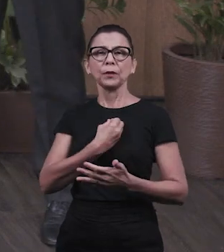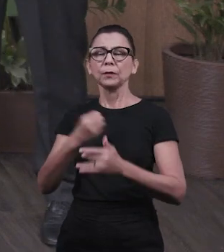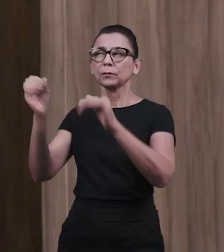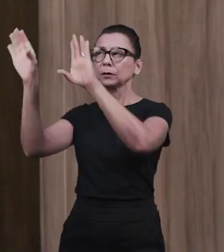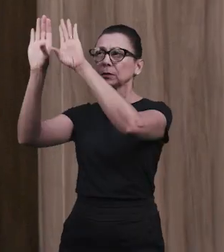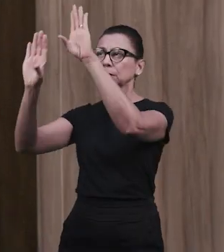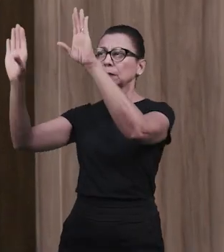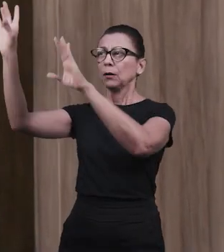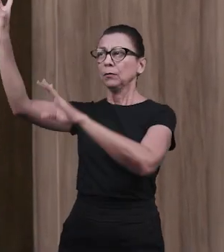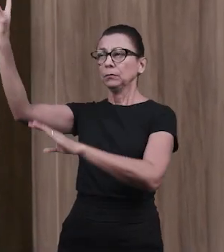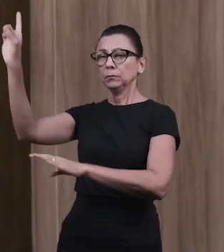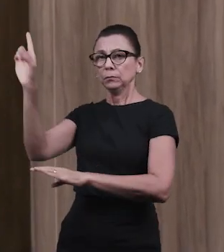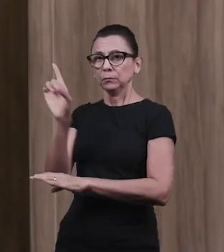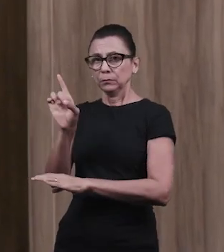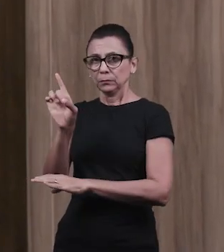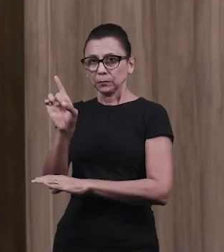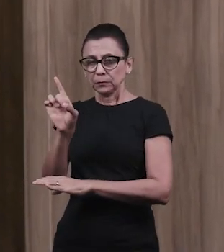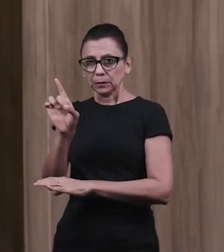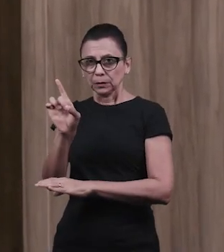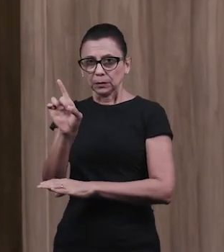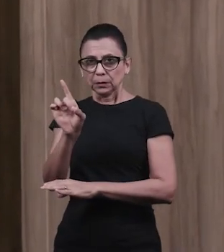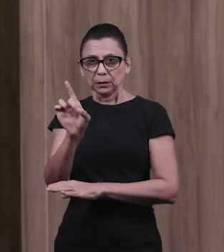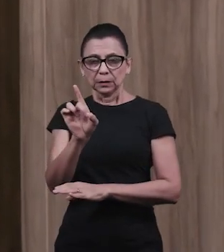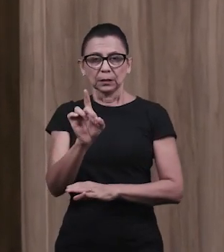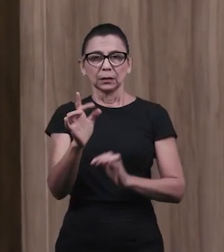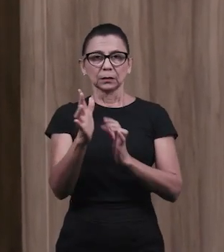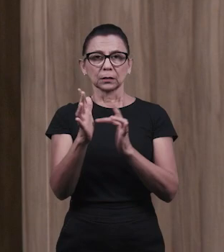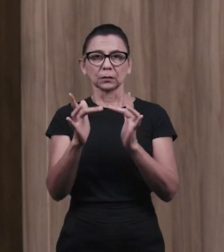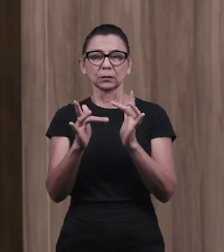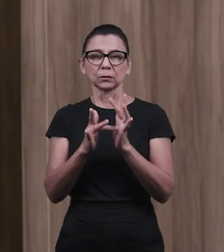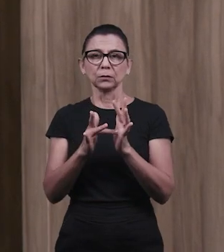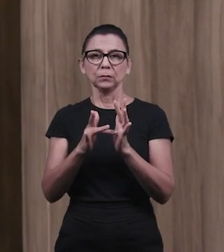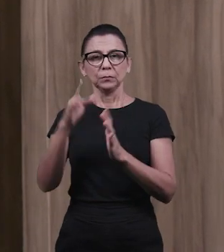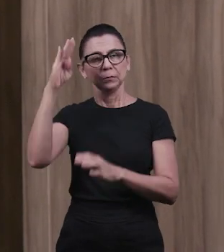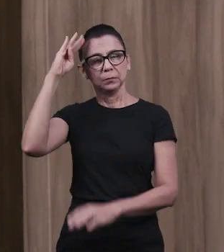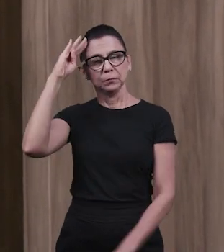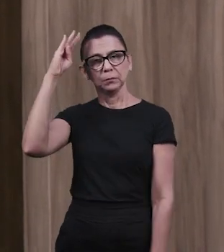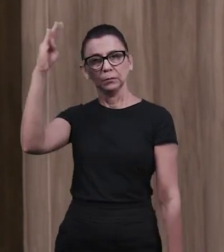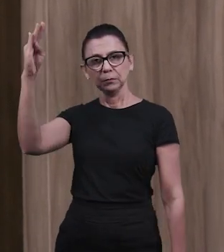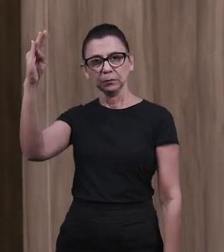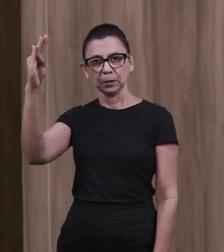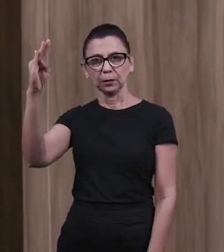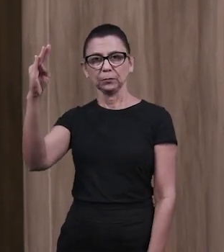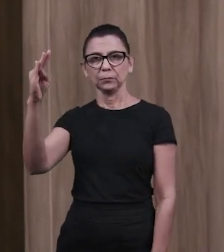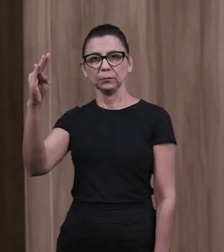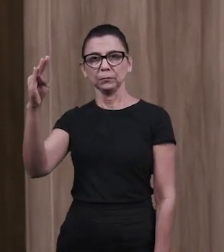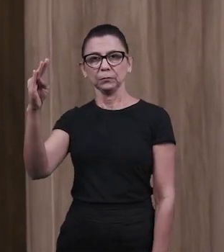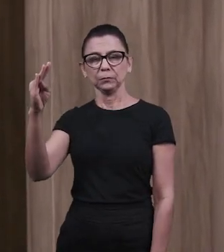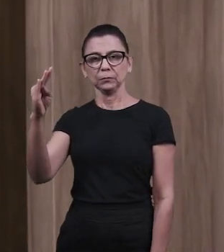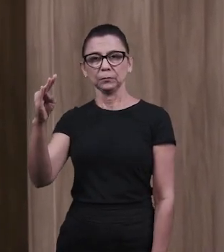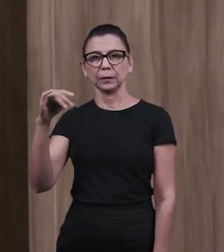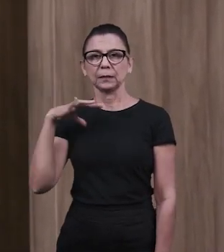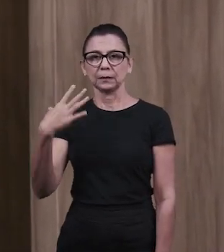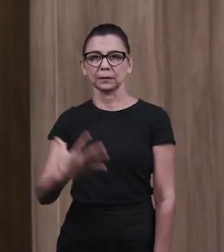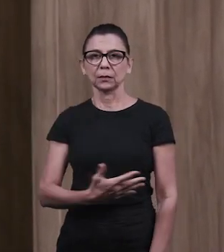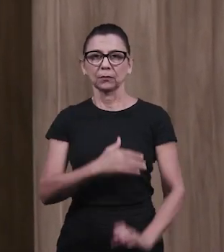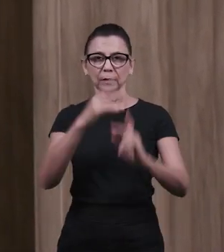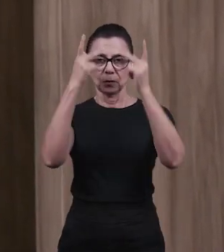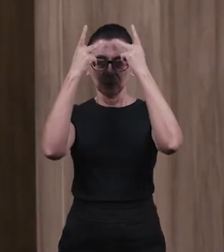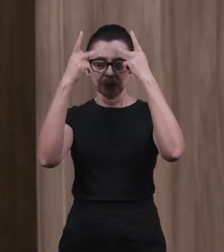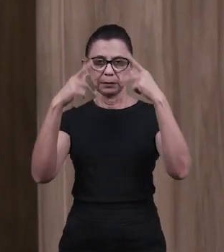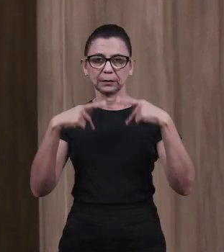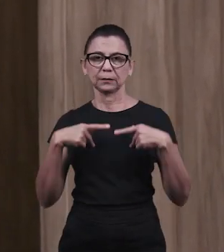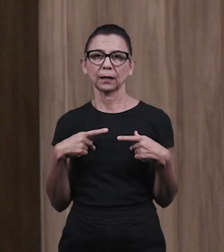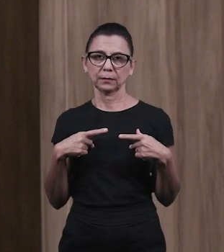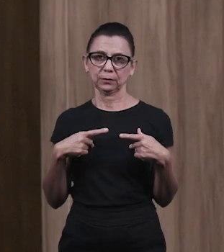более, идущий этот хлеб живой, этот хлеб без закваски, он будет жить вовек, в вечности